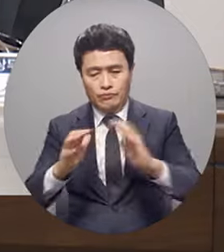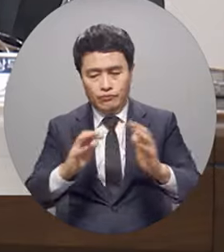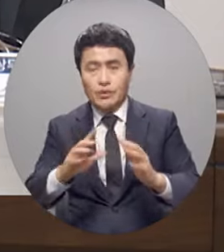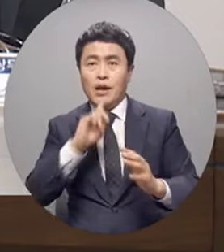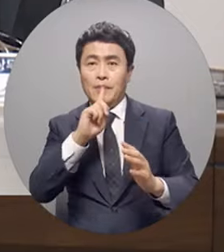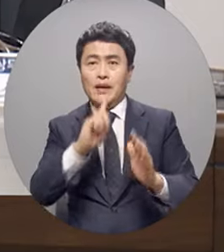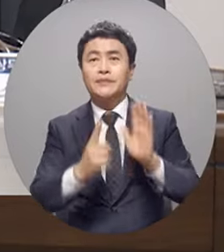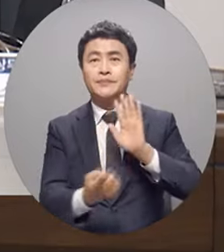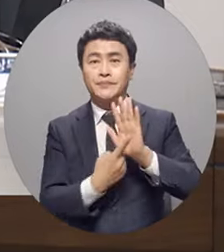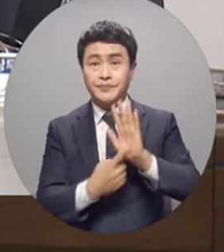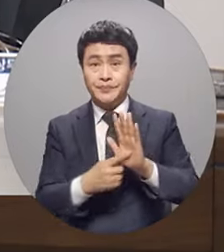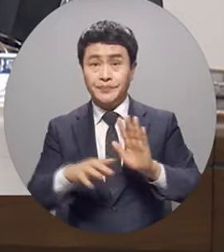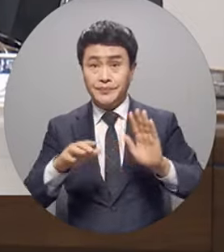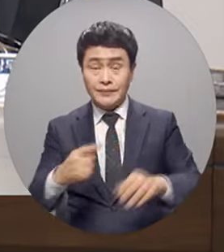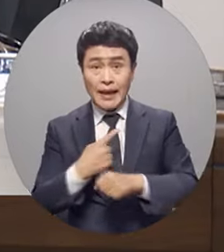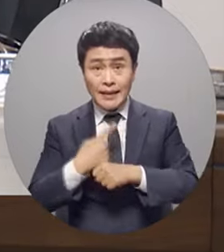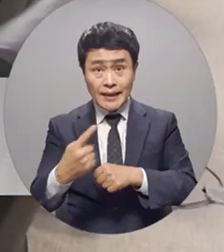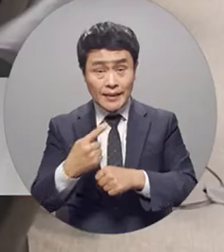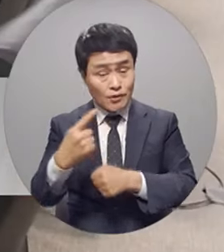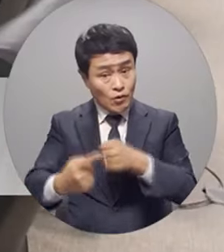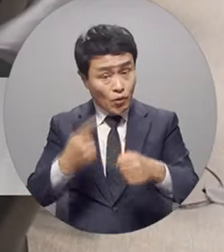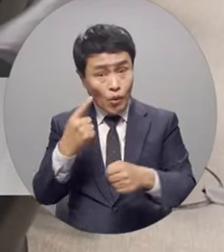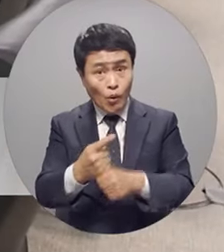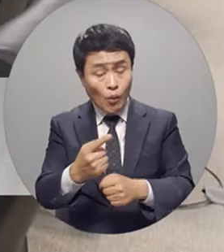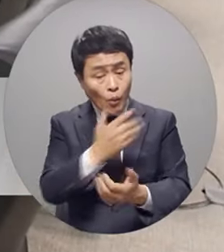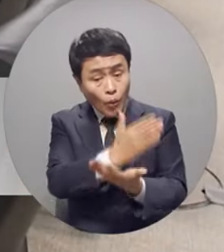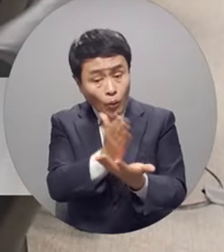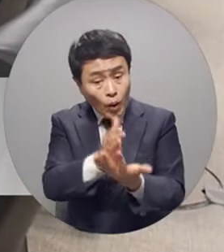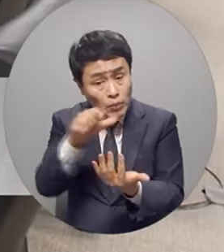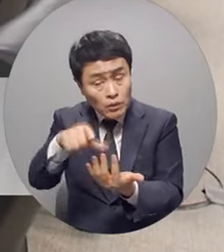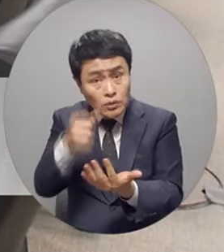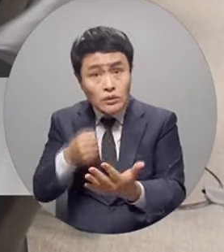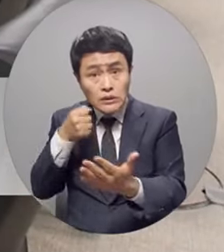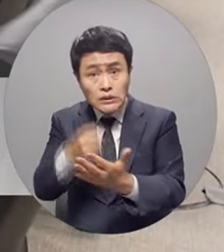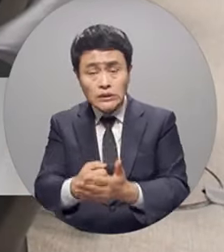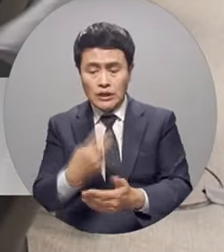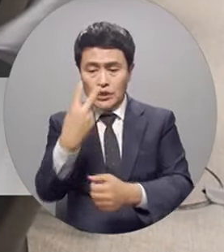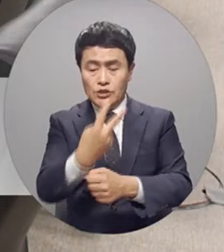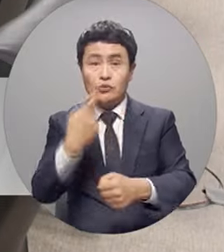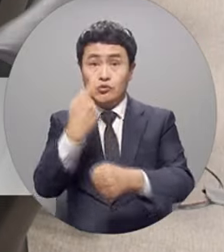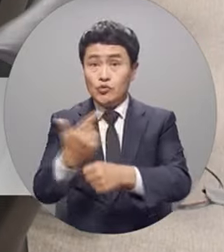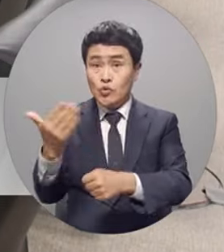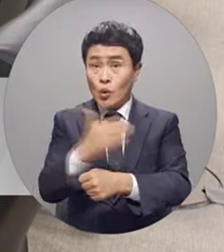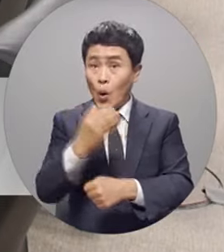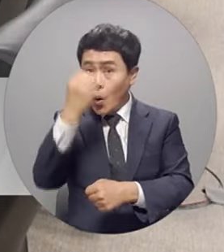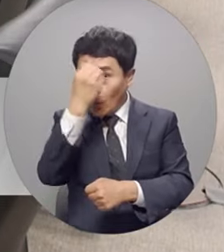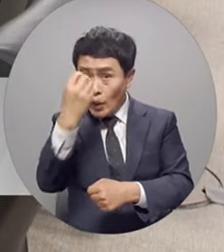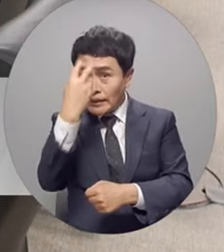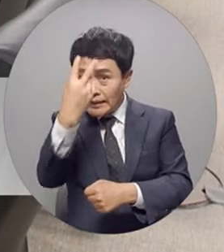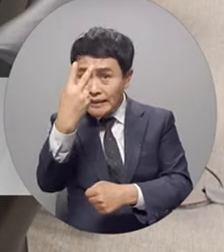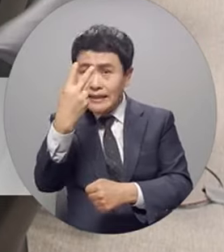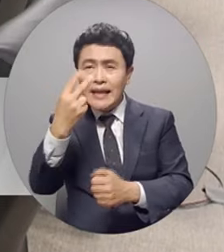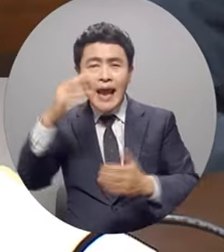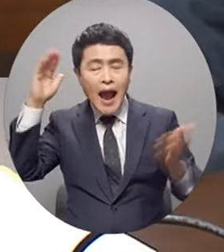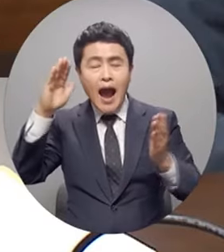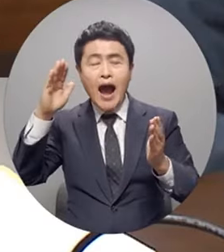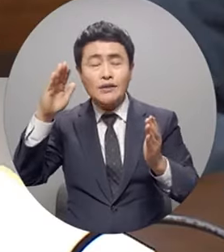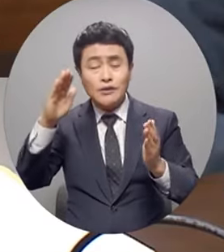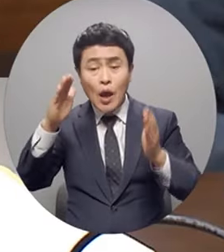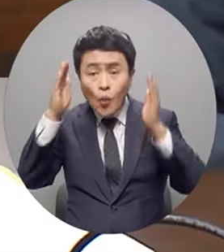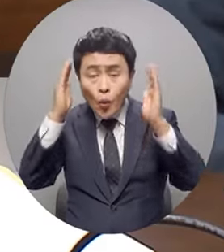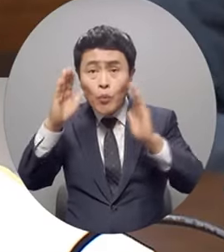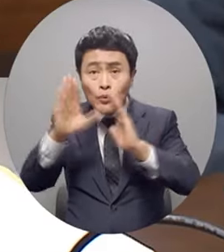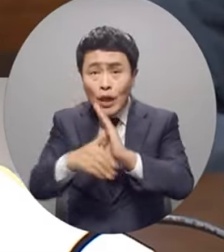밝혔습니다 금융위는 내년 상반기 중 과목 선택이 이루어지고 2026년 고등학교 2학년 학생 수업부터